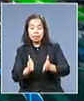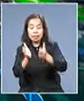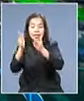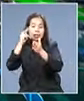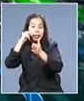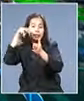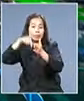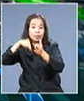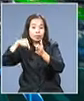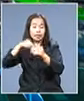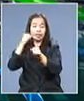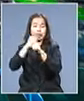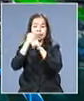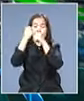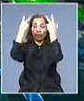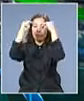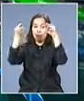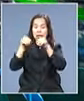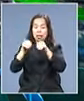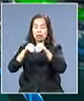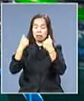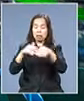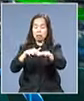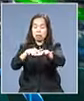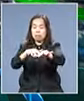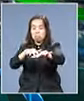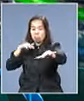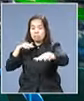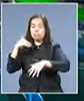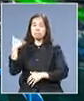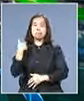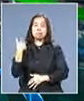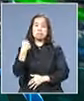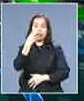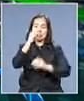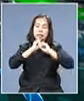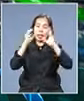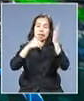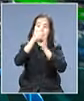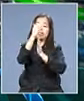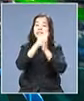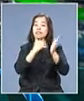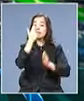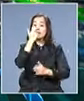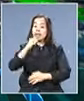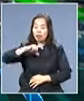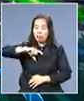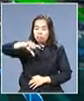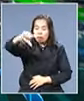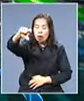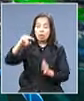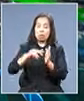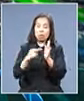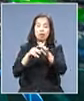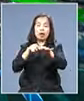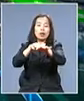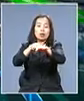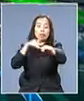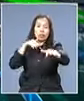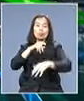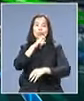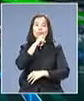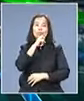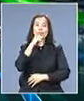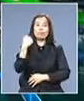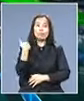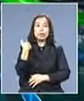ษมที่เรียบคลองนั้นการจราจรเริ่มหนาแน่นชัดเจนนะครับท่านผู้ชมจะเห็นเป็นเส้นสีแดงนะครับชัดเจนทีเดียวครับรวมทั้งถนนพิษณุโลกทางด้านเหนือจอด้วยนะครับเพ